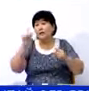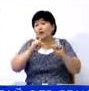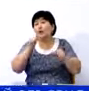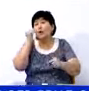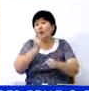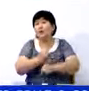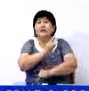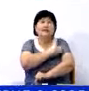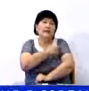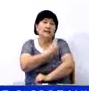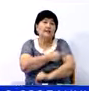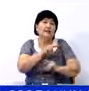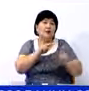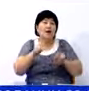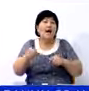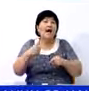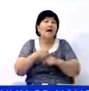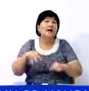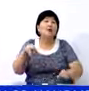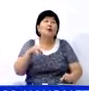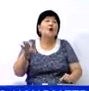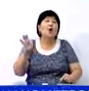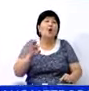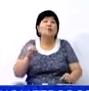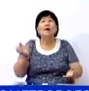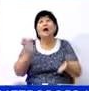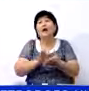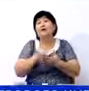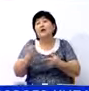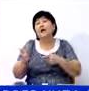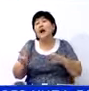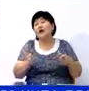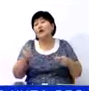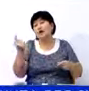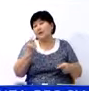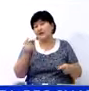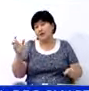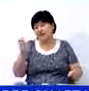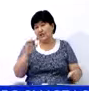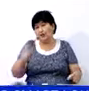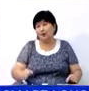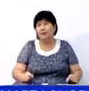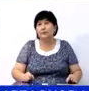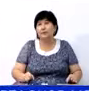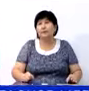усиленный санитарный контроль аким района мухтар уразбаев ознакомился с их готовностью к первому сентября